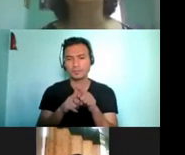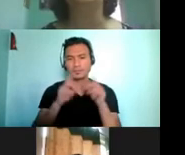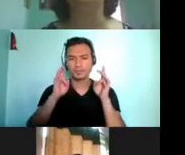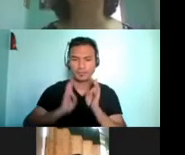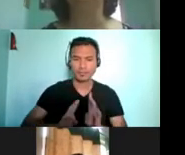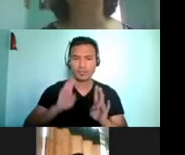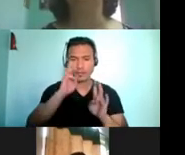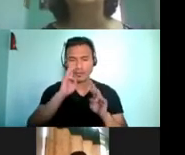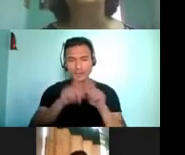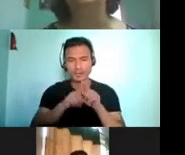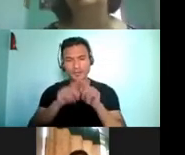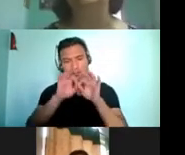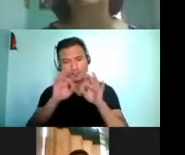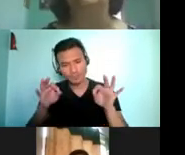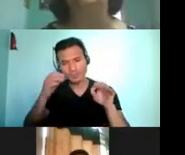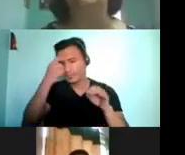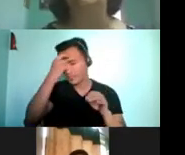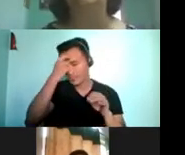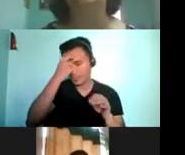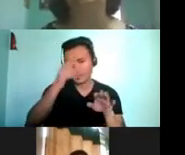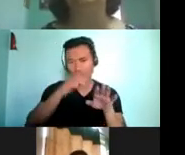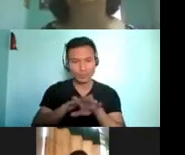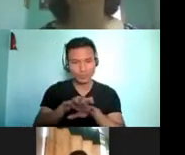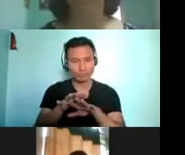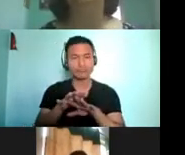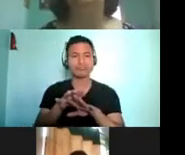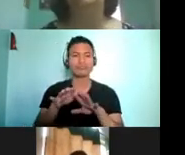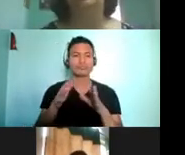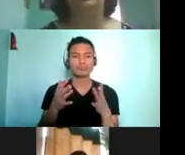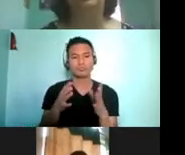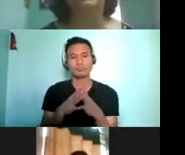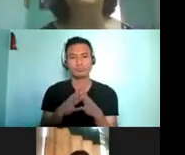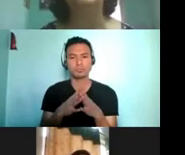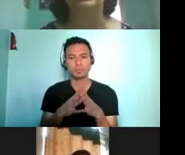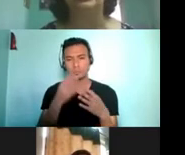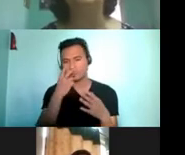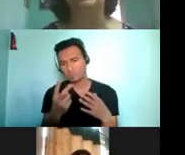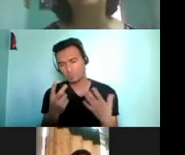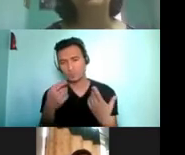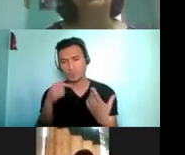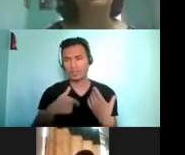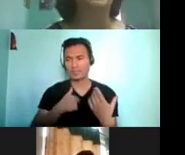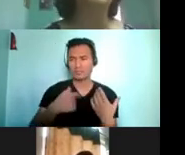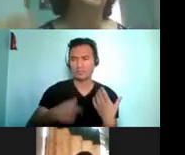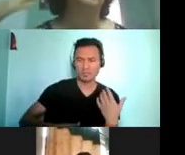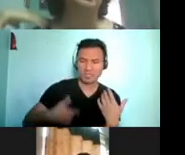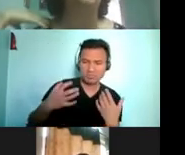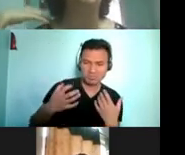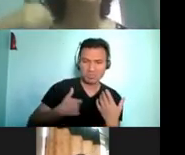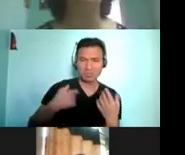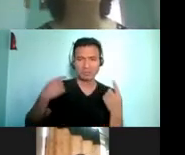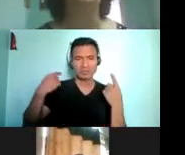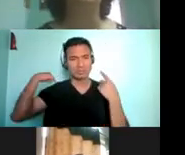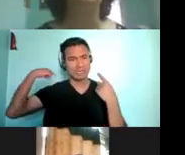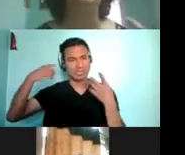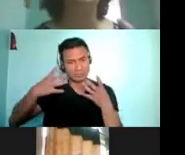शरीरमा पनि होइन विभिन्न खालका समस्याहरू हो देखिने आज मलाई पेट दुख्यो आज मलाई ढाड दुख्यो